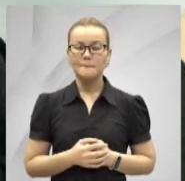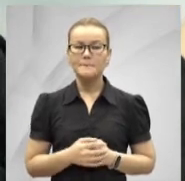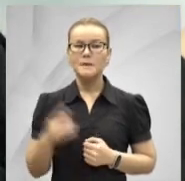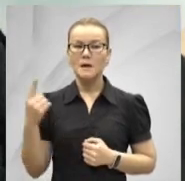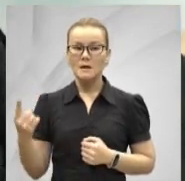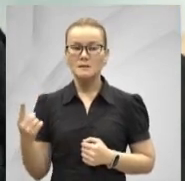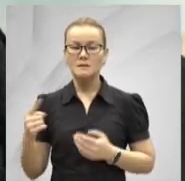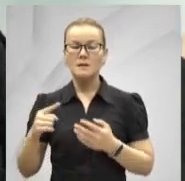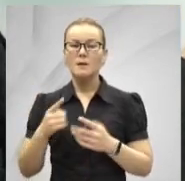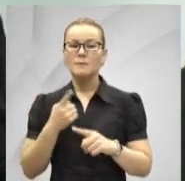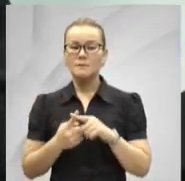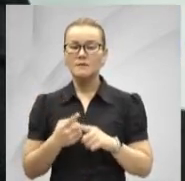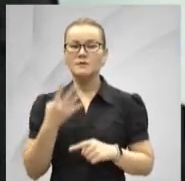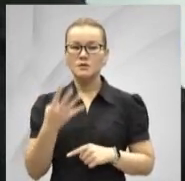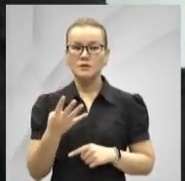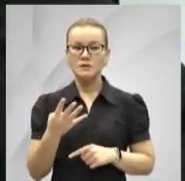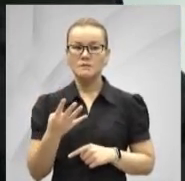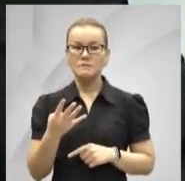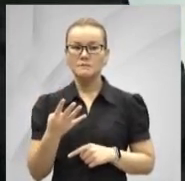Один прибавить 4.